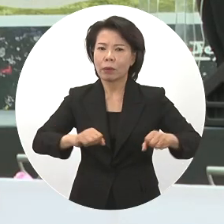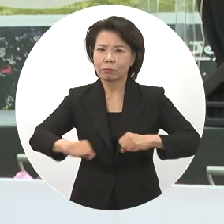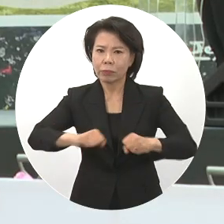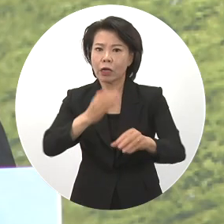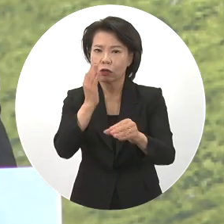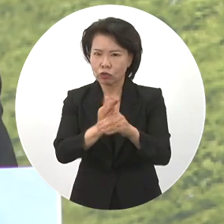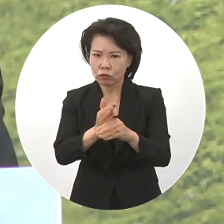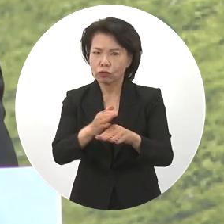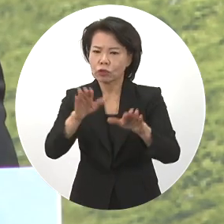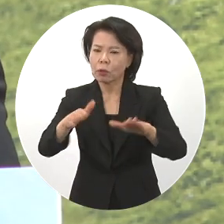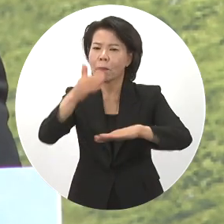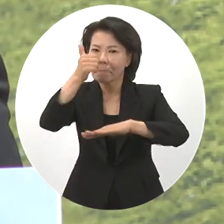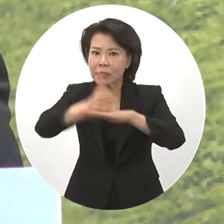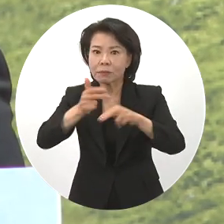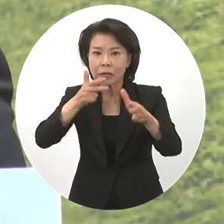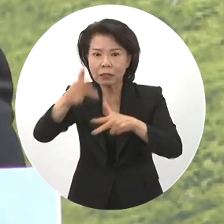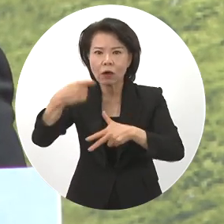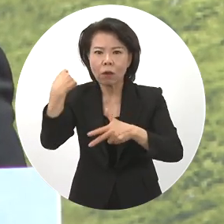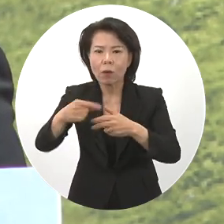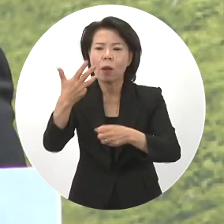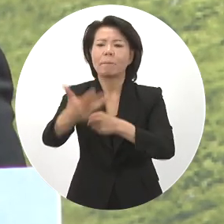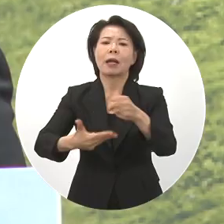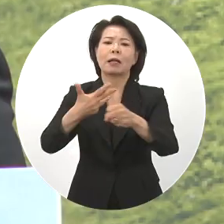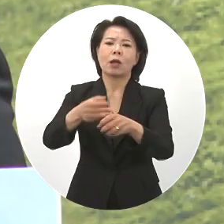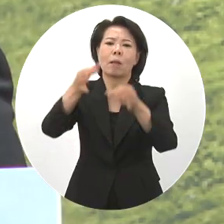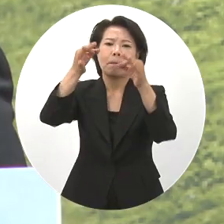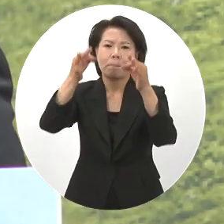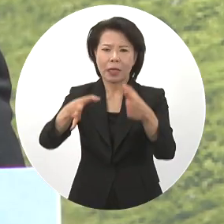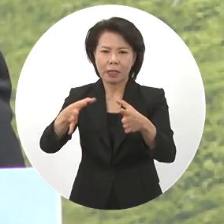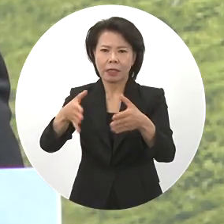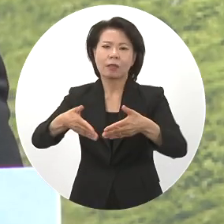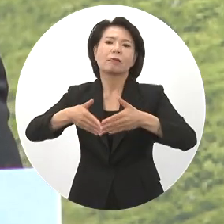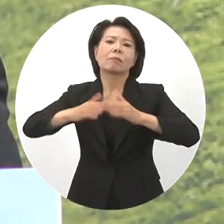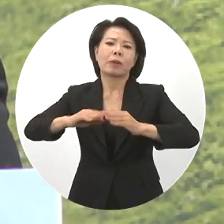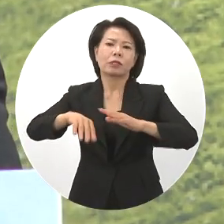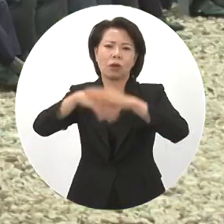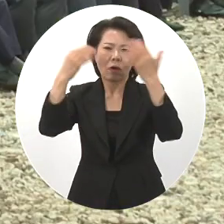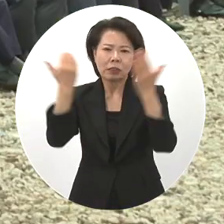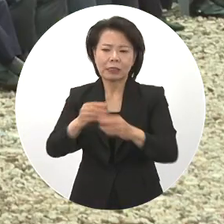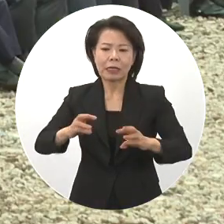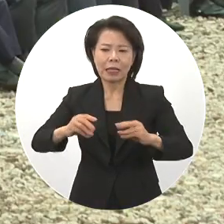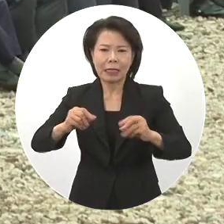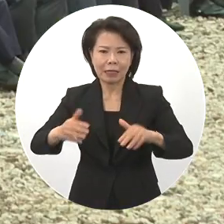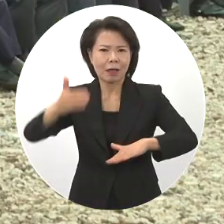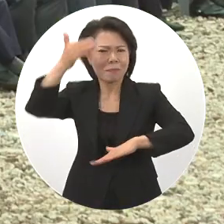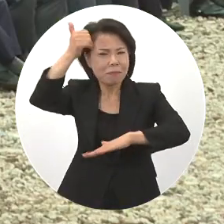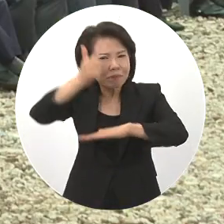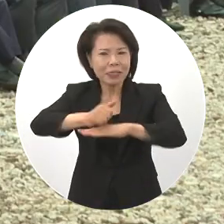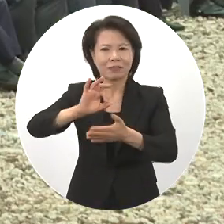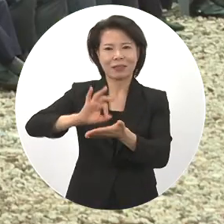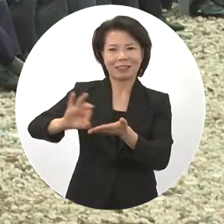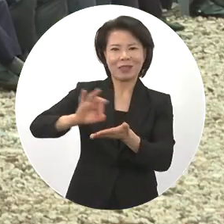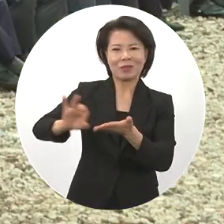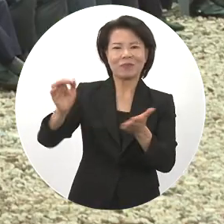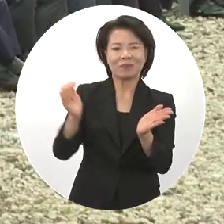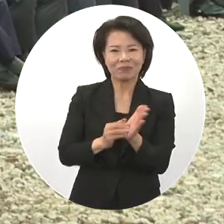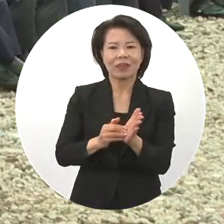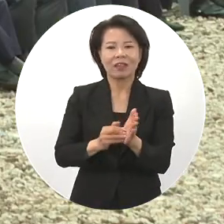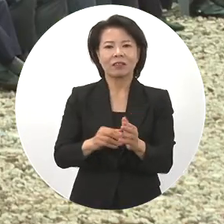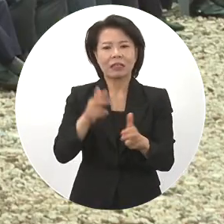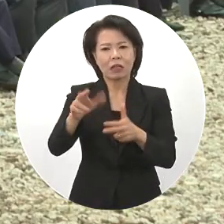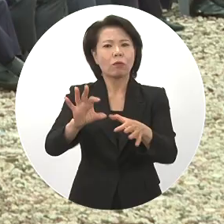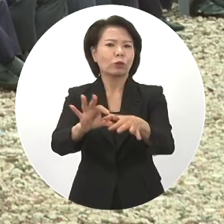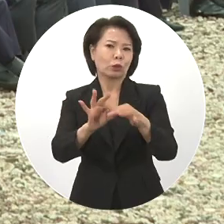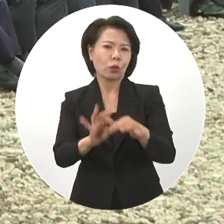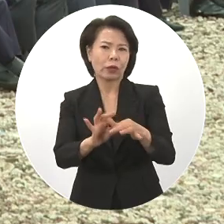조성돼 왔는데요. 이번 사업은 8년 만에 후속 단계로 전체 부지 활용의 마무리 단계입니다.